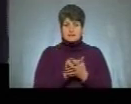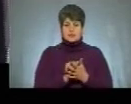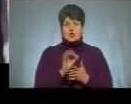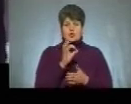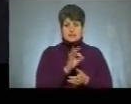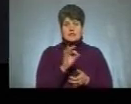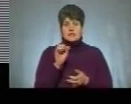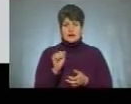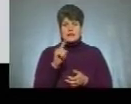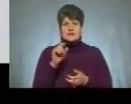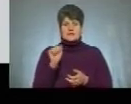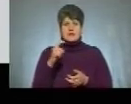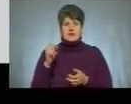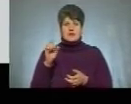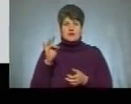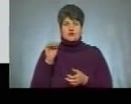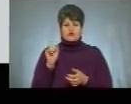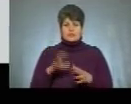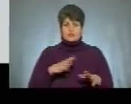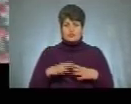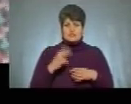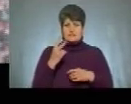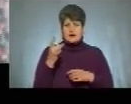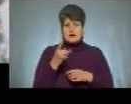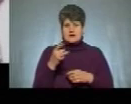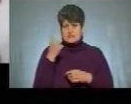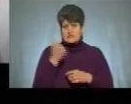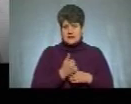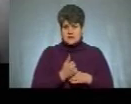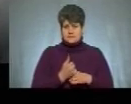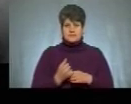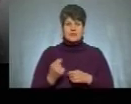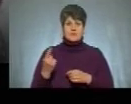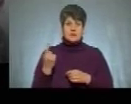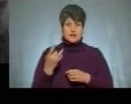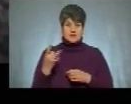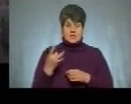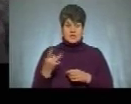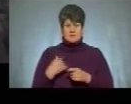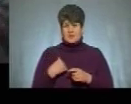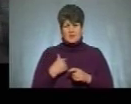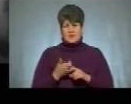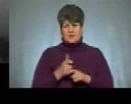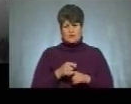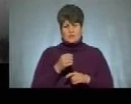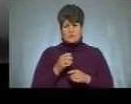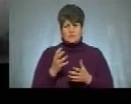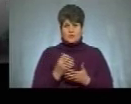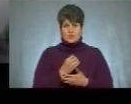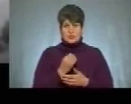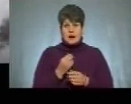і Анастасія Захарчук. Тренуються двічі на тиждень. Перший раз мені не дуже вдавалося, а потім